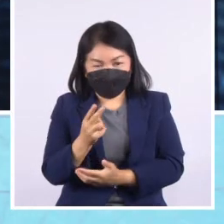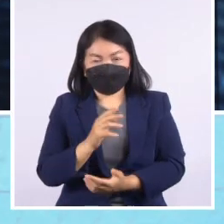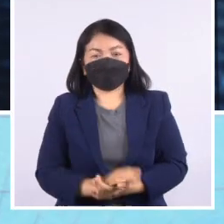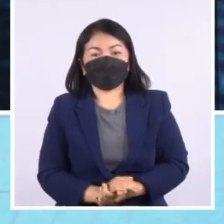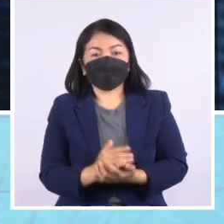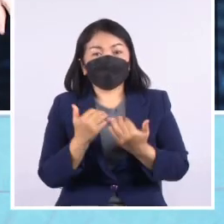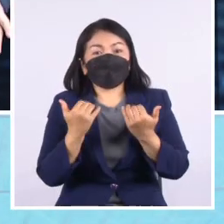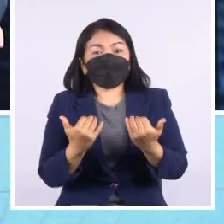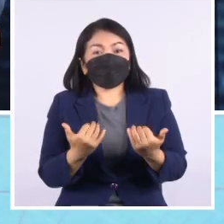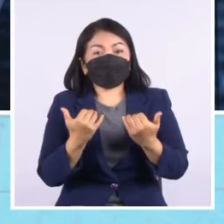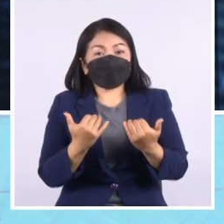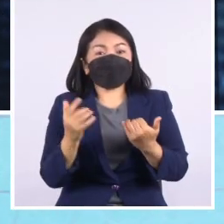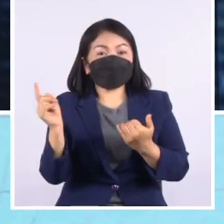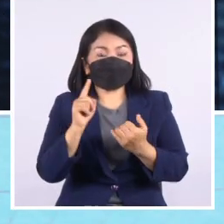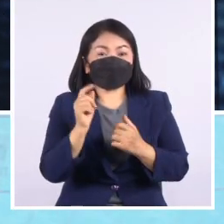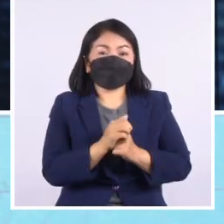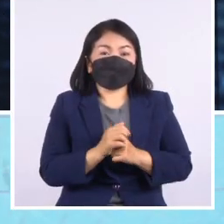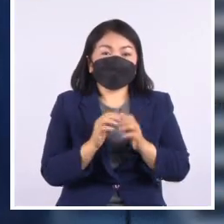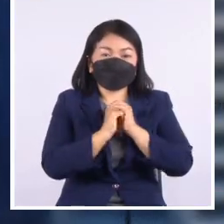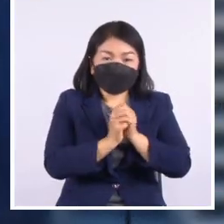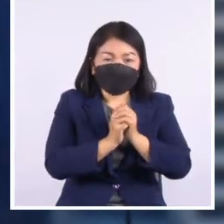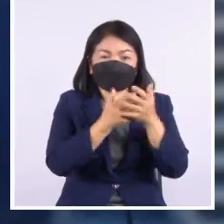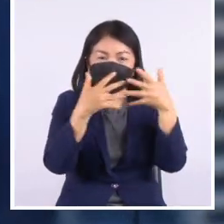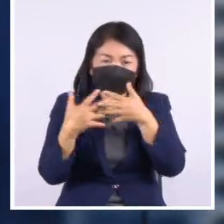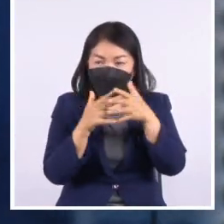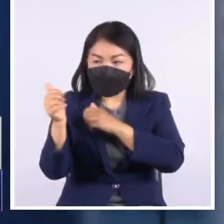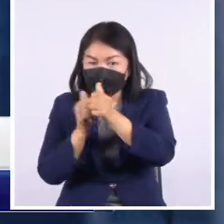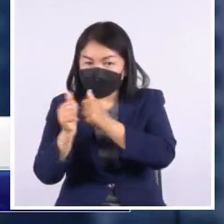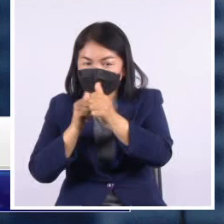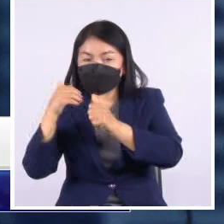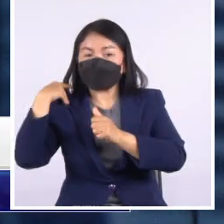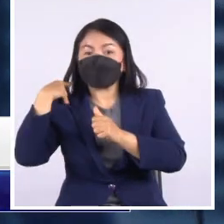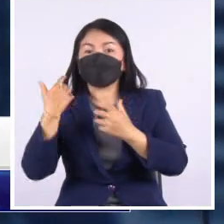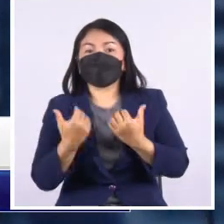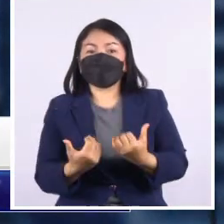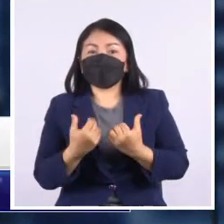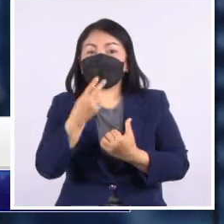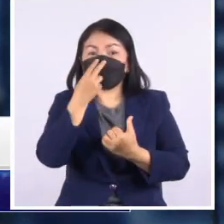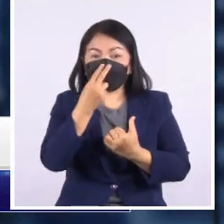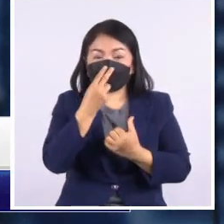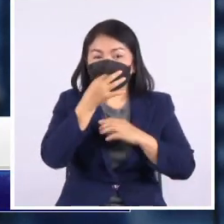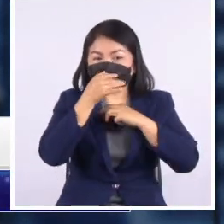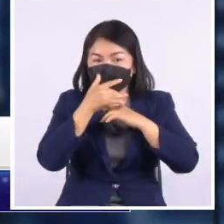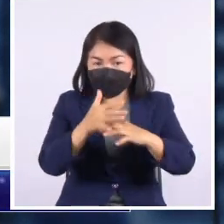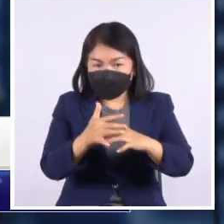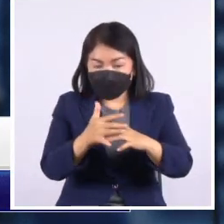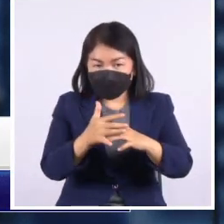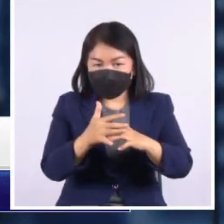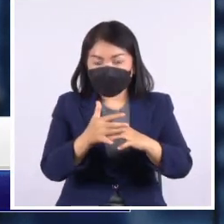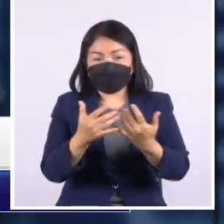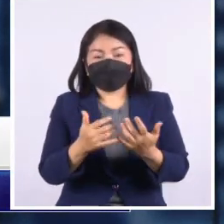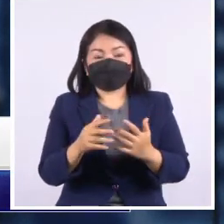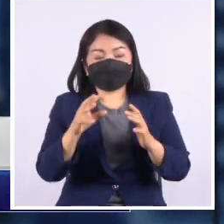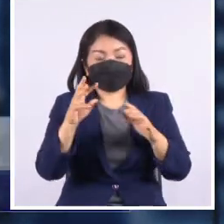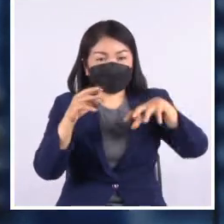เรื่องของอากาศยังคงแข่งขันกันอย่างต่อเนื่องนะครับทั้งจีนและก็สหรัฐอเมริกานะครับแต่ว่ามาเริ่มกันก่อนที่มาลดีฟนะครับเกิดเหตุอดีตผู้นำมาลดีฟนั้นได้รับบาดเ